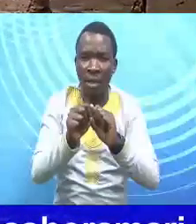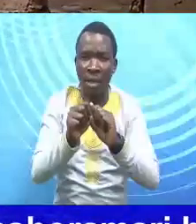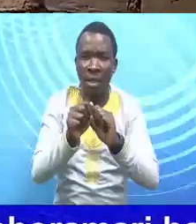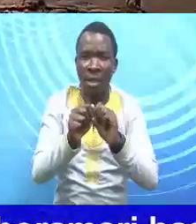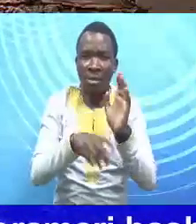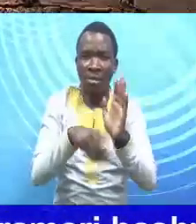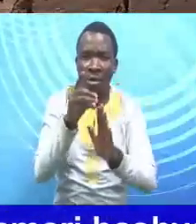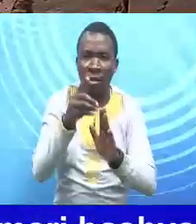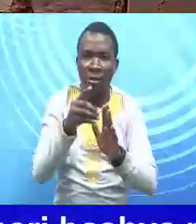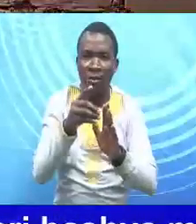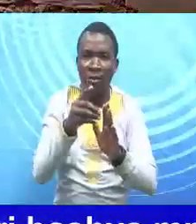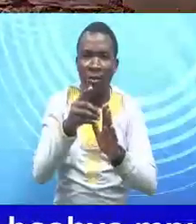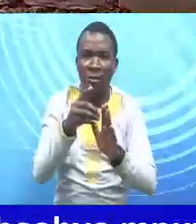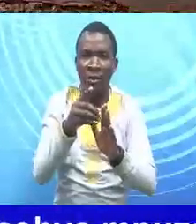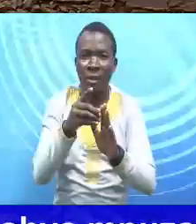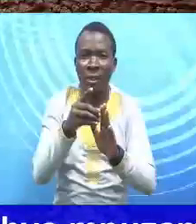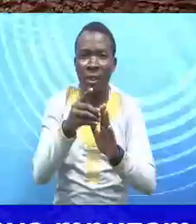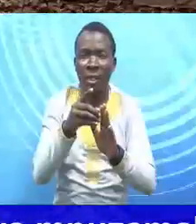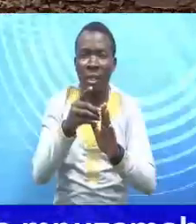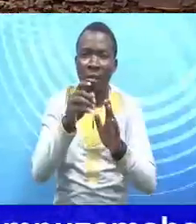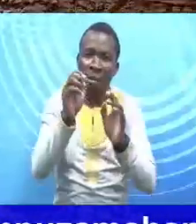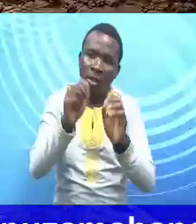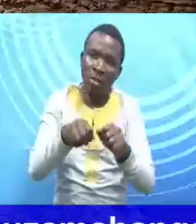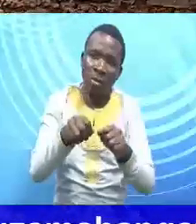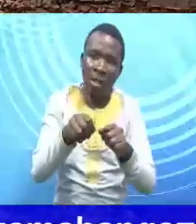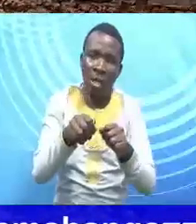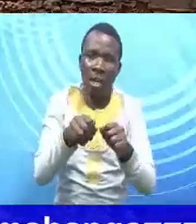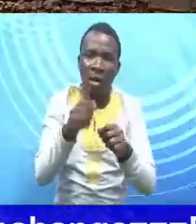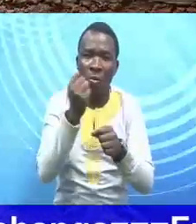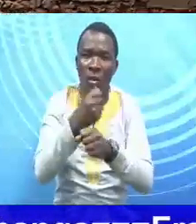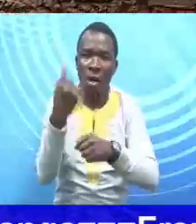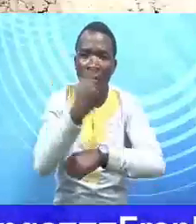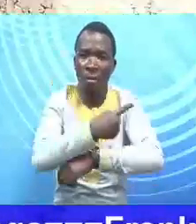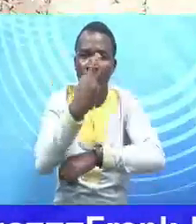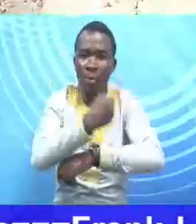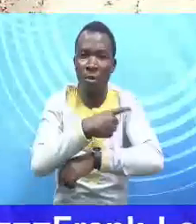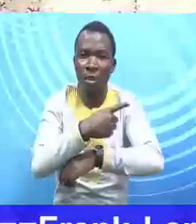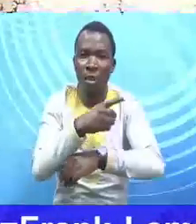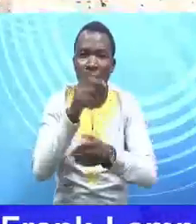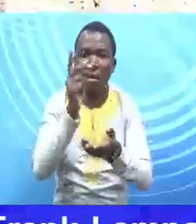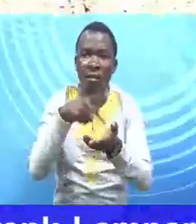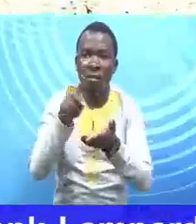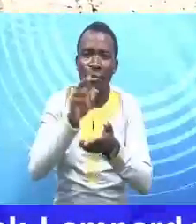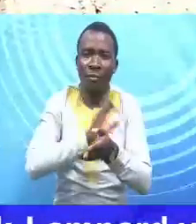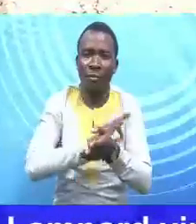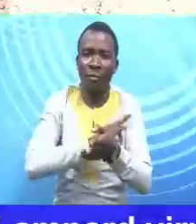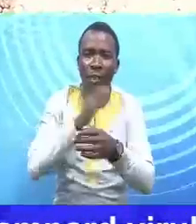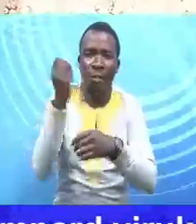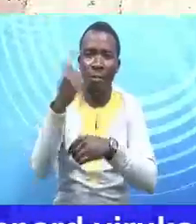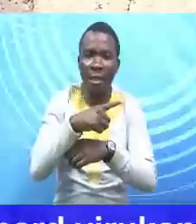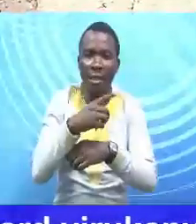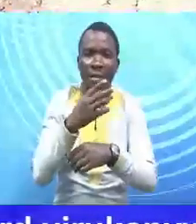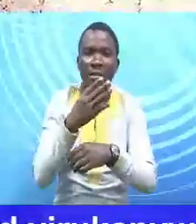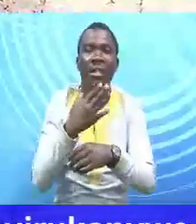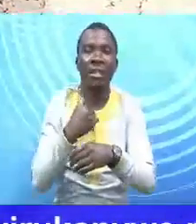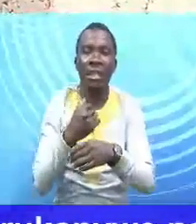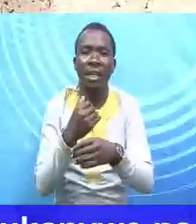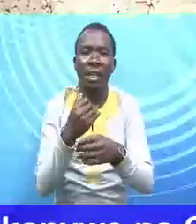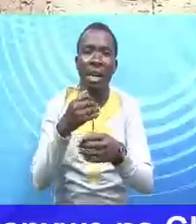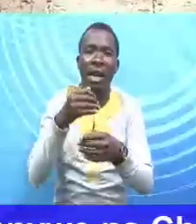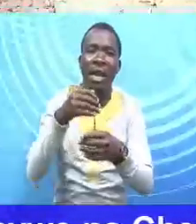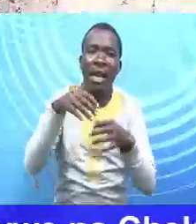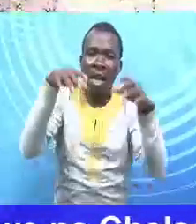barenga 60-70 bakora umunsi ku munsi barenga ukwezi ubwo rero turashaka ko imvura igenzi magumba ke